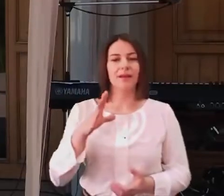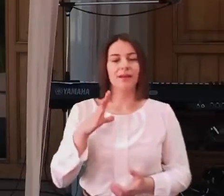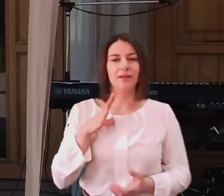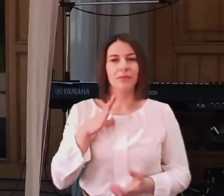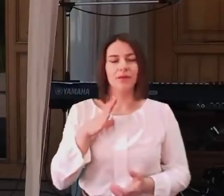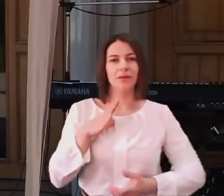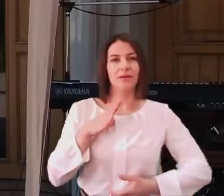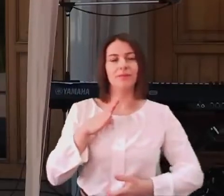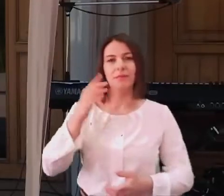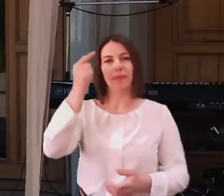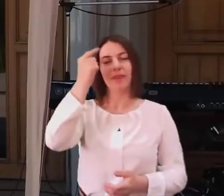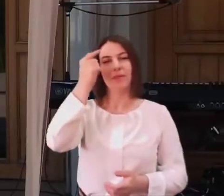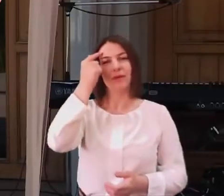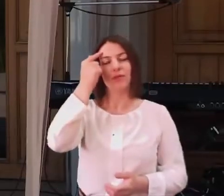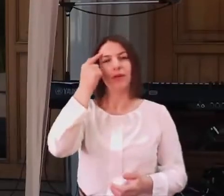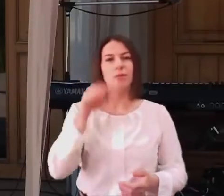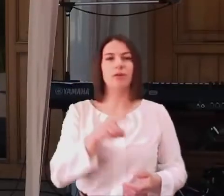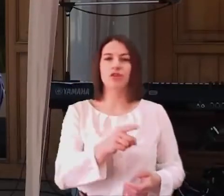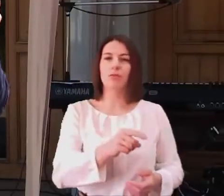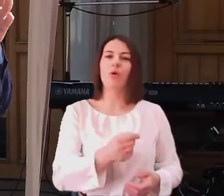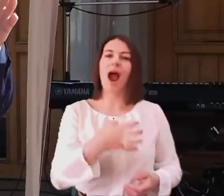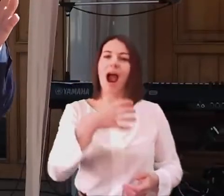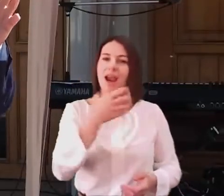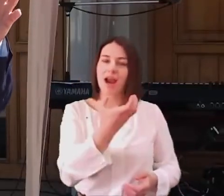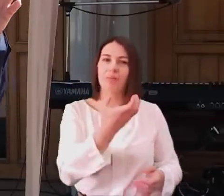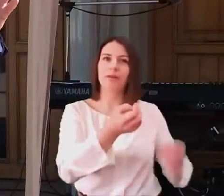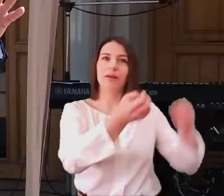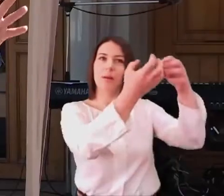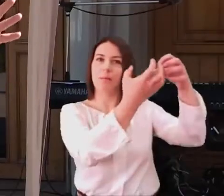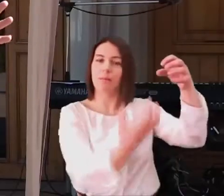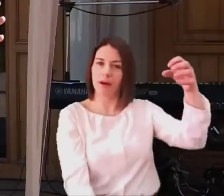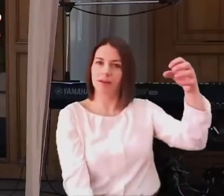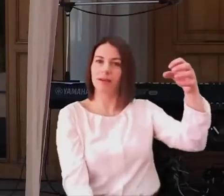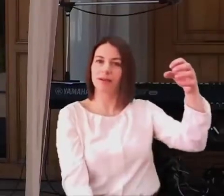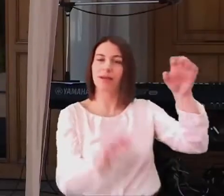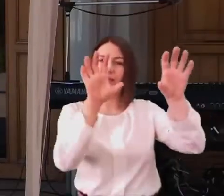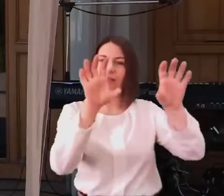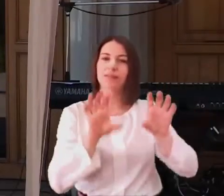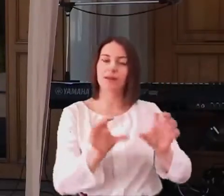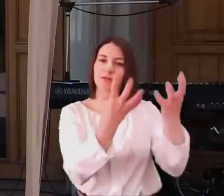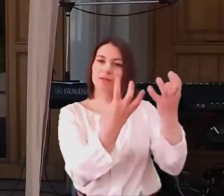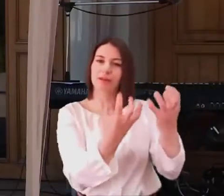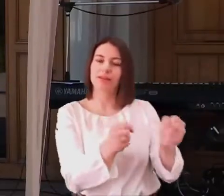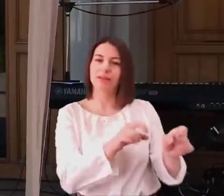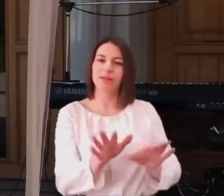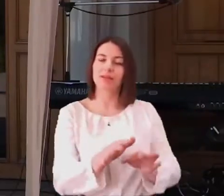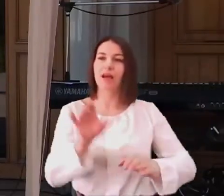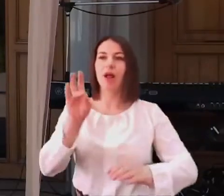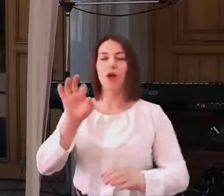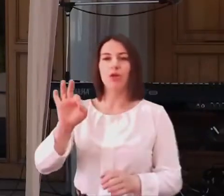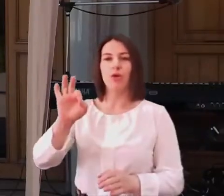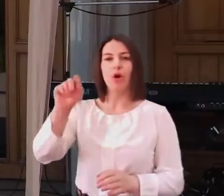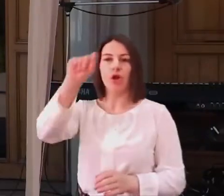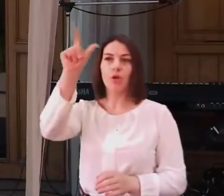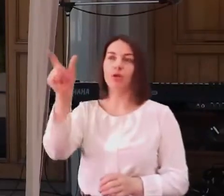одно яблоко упасть, а луну он держит как бы в невесомости. И она и не улетает от Земли, остается на ее орбите, но в то